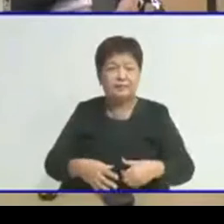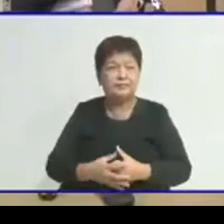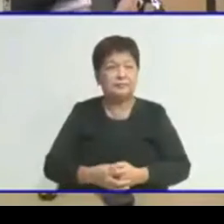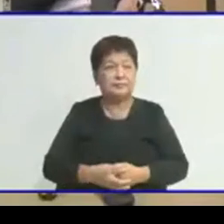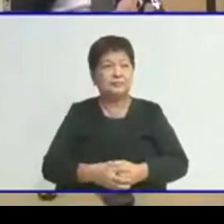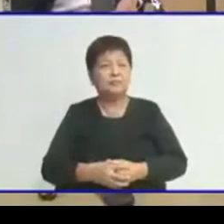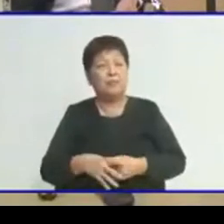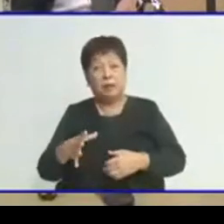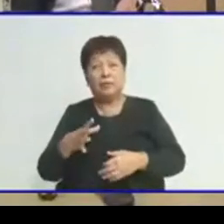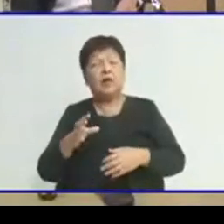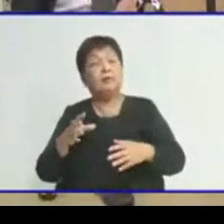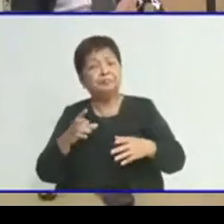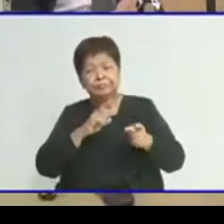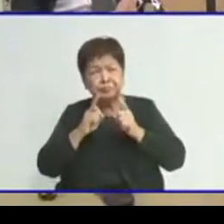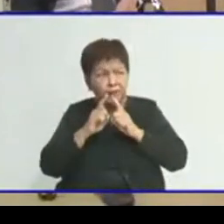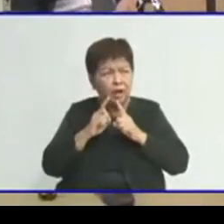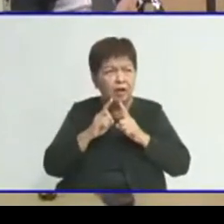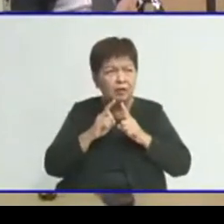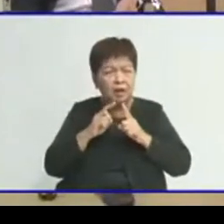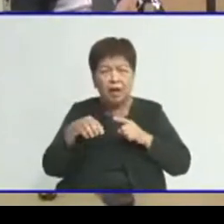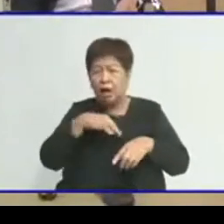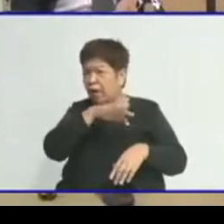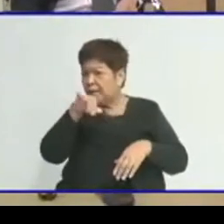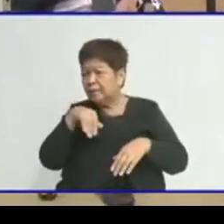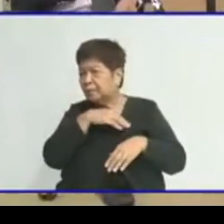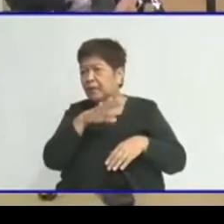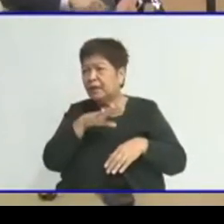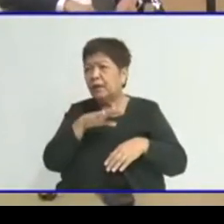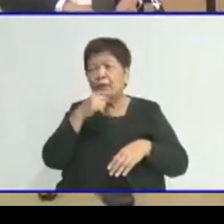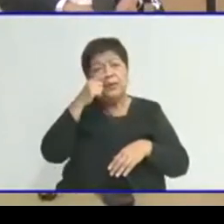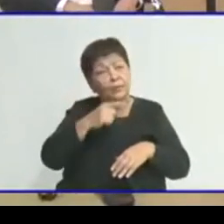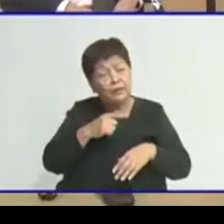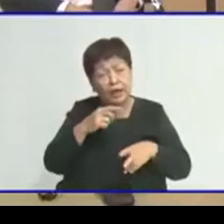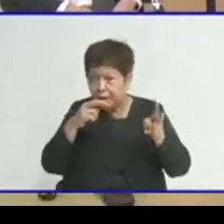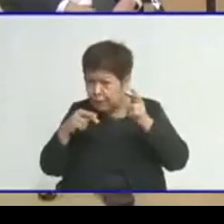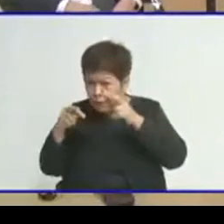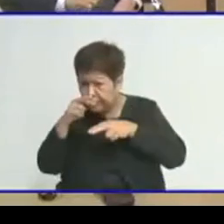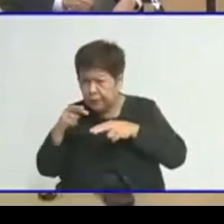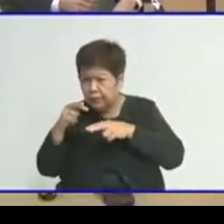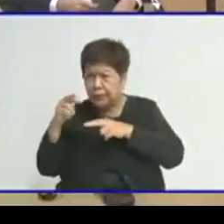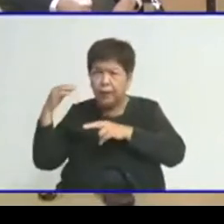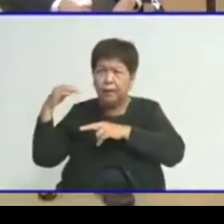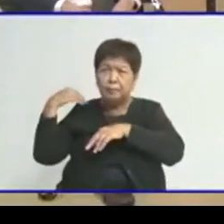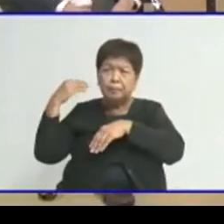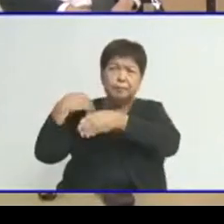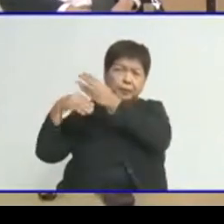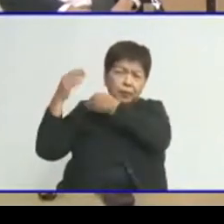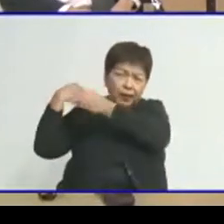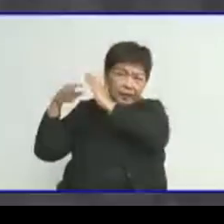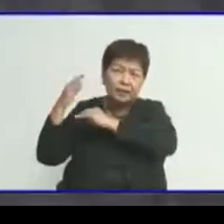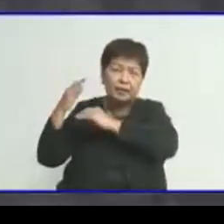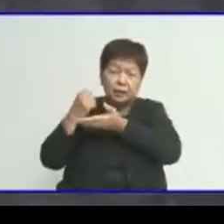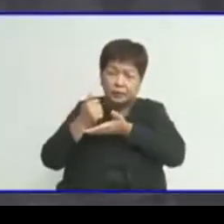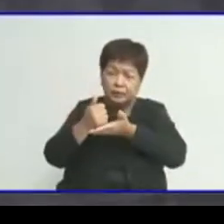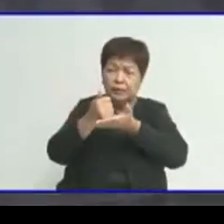พรวมกับพวกเรานะคะหรือเรื่องของประวัติการจัดการผู้ลี้ภัยแล้วก็มีข้อสังเกตที่น่าสนใจซึ่ง